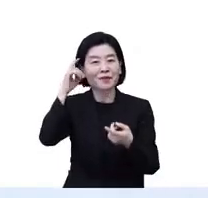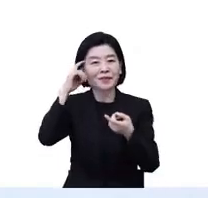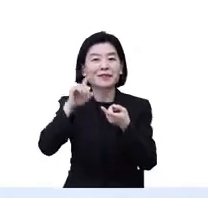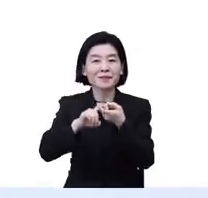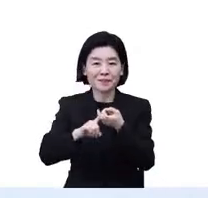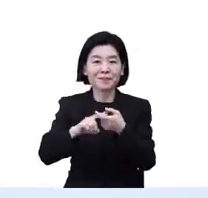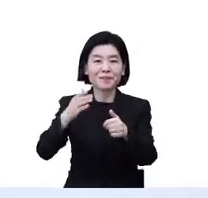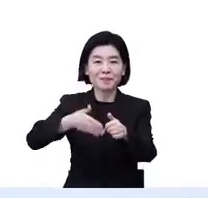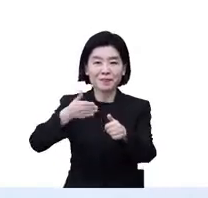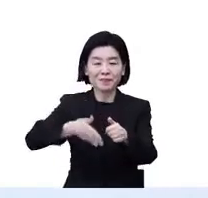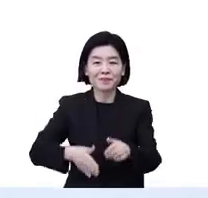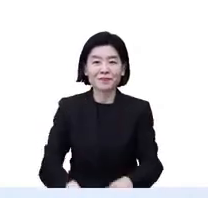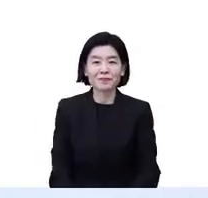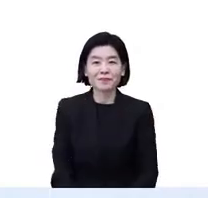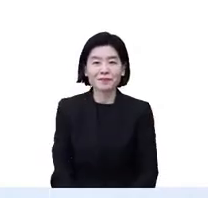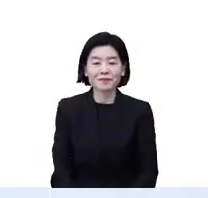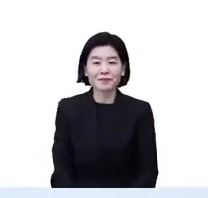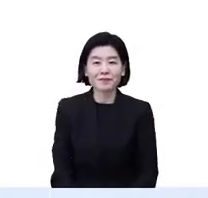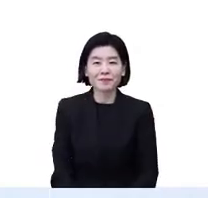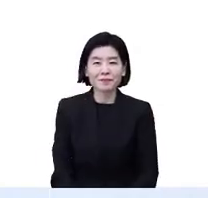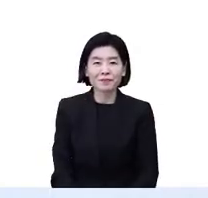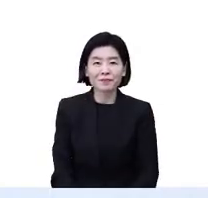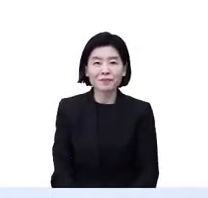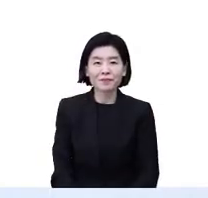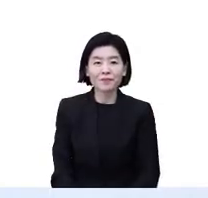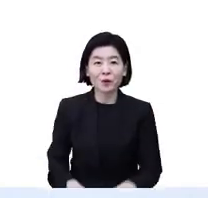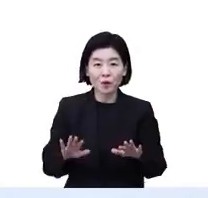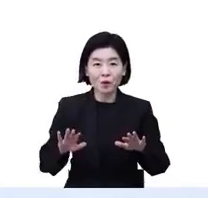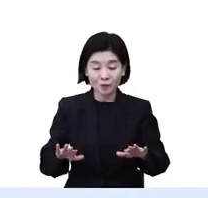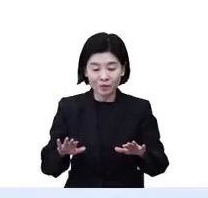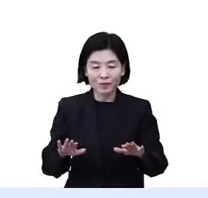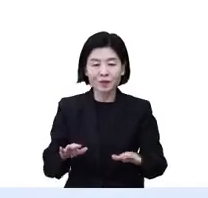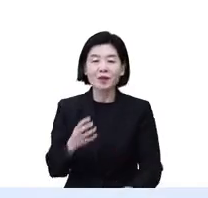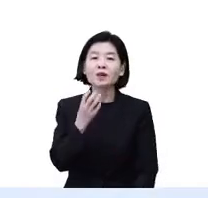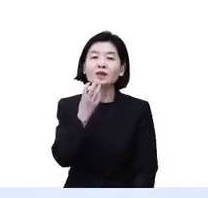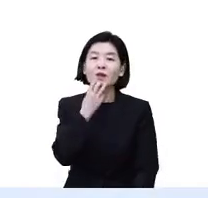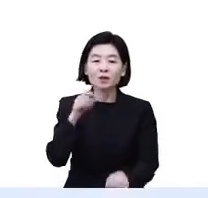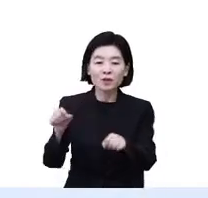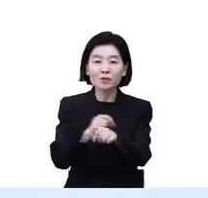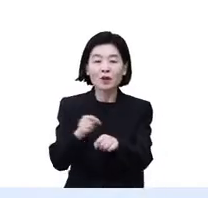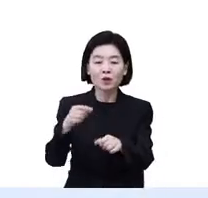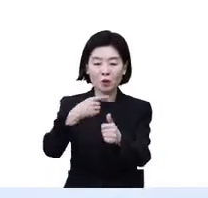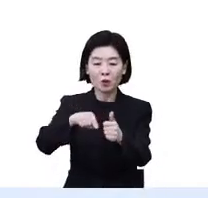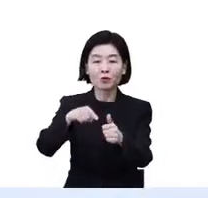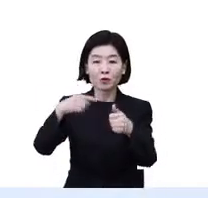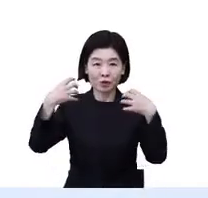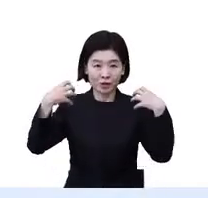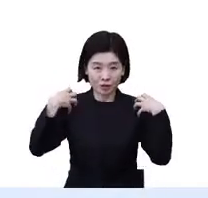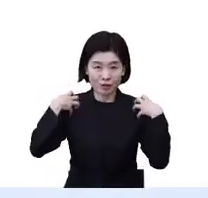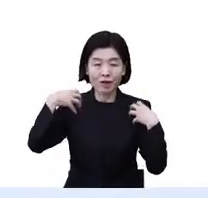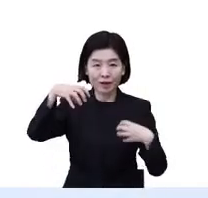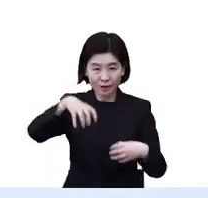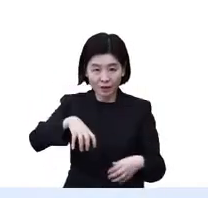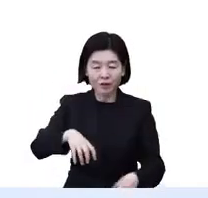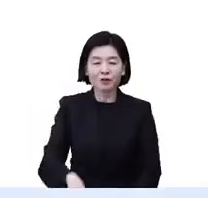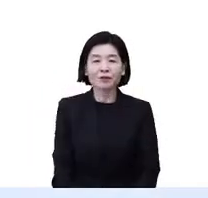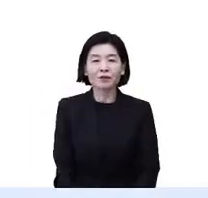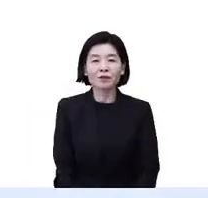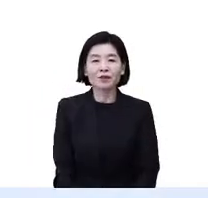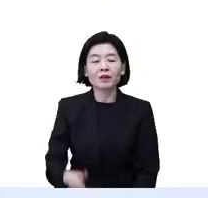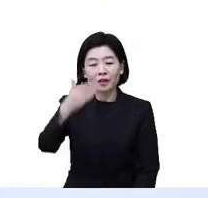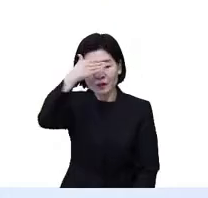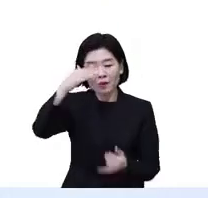주시길 바라겠습니다. 자, 오늘은 다양성이 꽃피는 서울특별시 교육청에서 이 청소년 정서성장